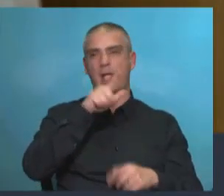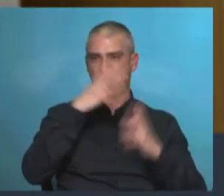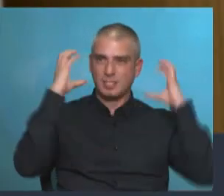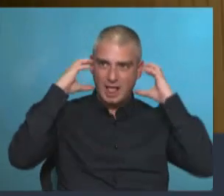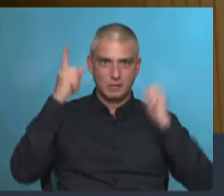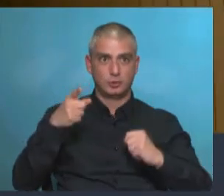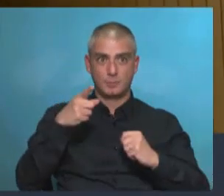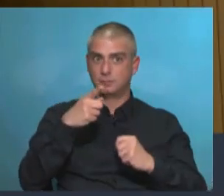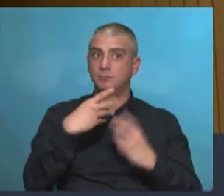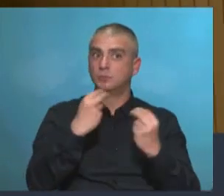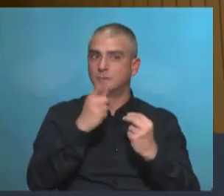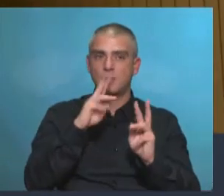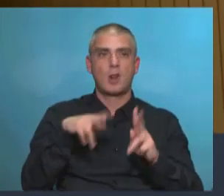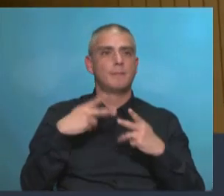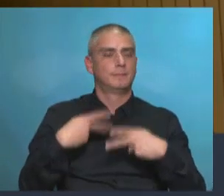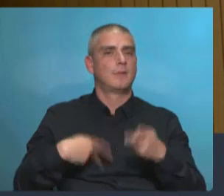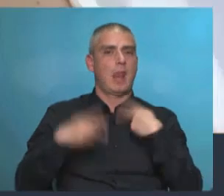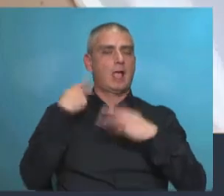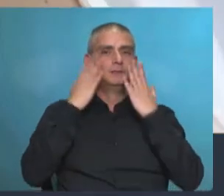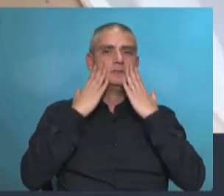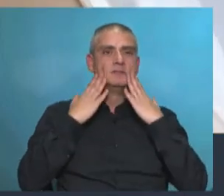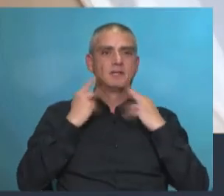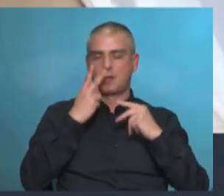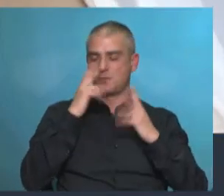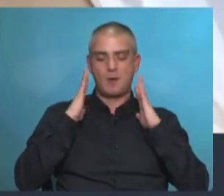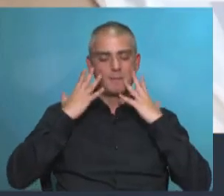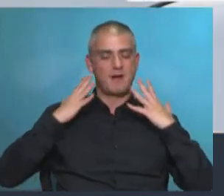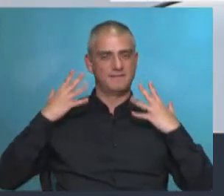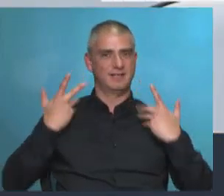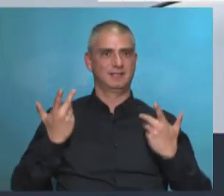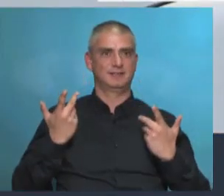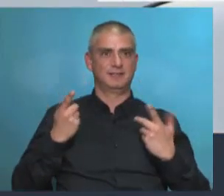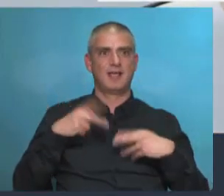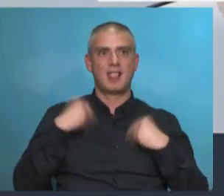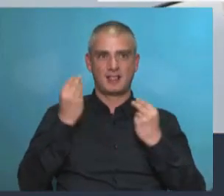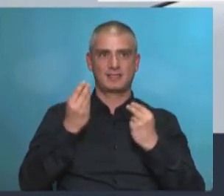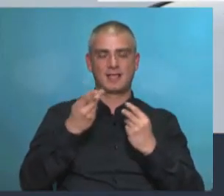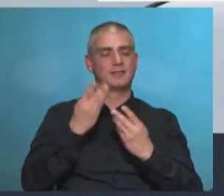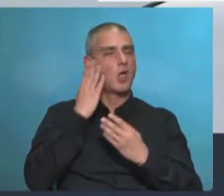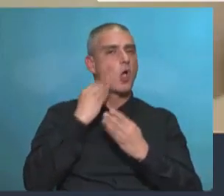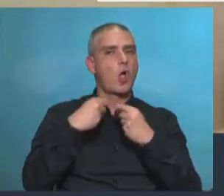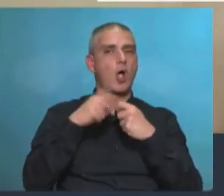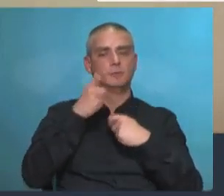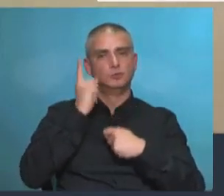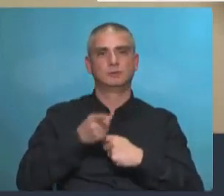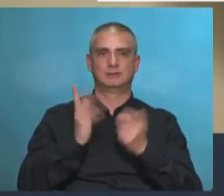באמת יכולים להחזיר לאור את החיות שלו, את הברק שלו, לתת לאור את מה שהוא זקוק לו כל